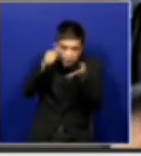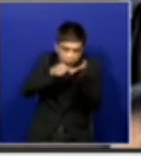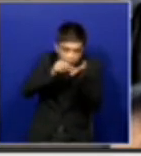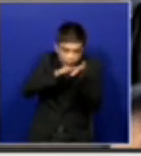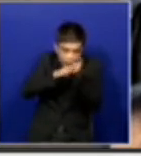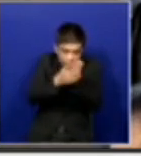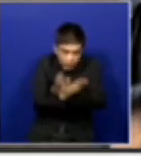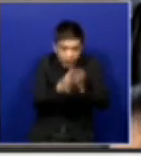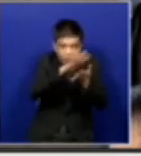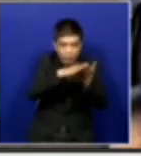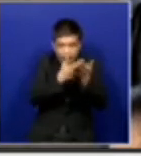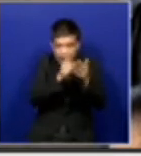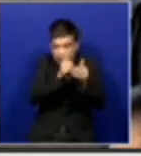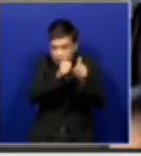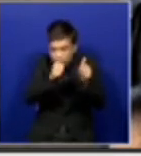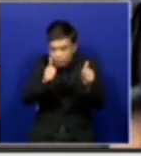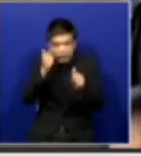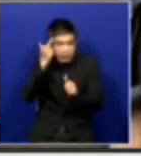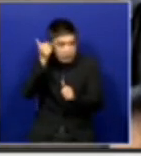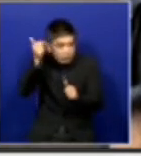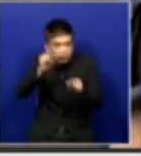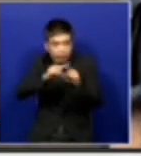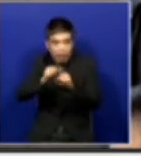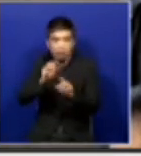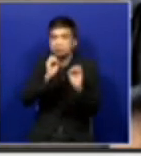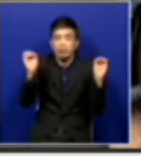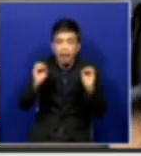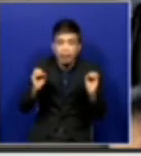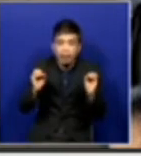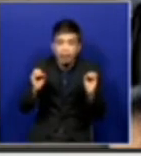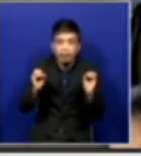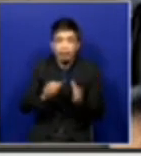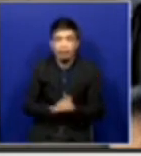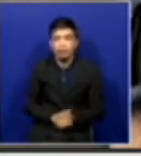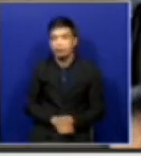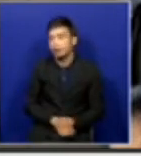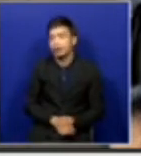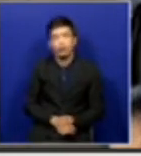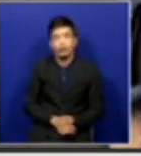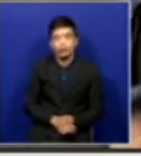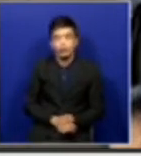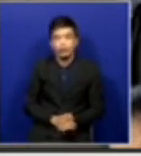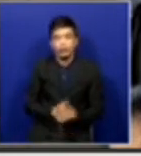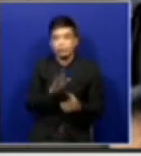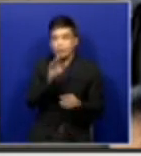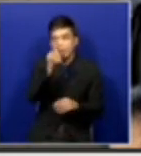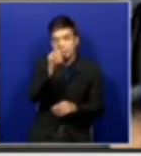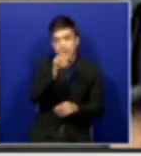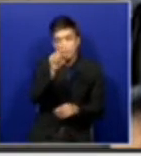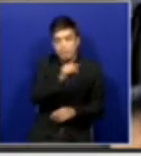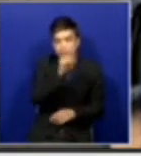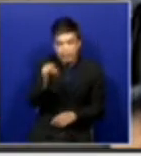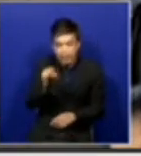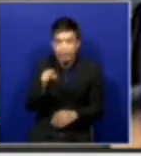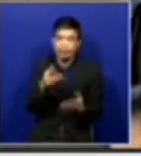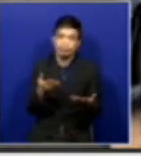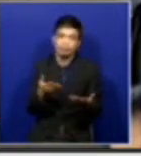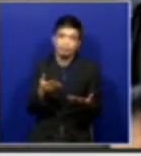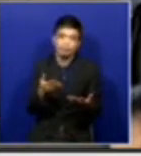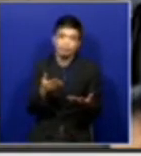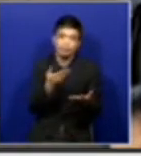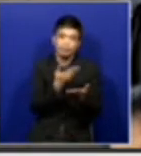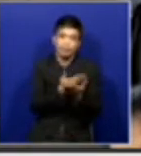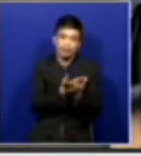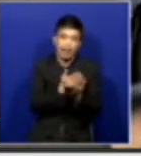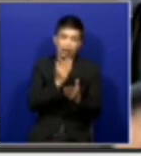ผ่านคณะรัฐมนตรีมาแบบเนี้ยแบบที่มีตัวเลขคิดเป็นเปอร์เซ็นต์เนี่ยเดี๋ยวอีกหน่อยงบประมาณเข้